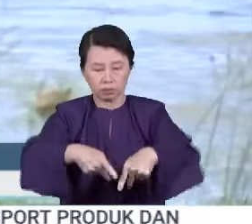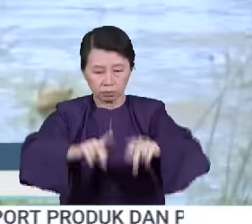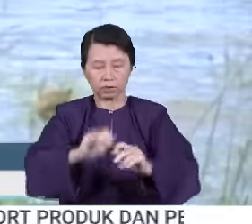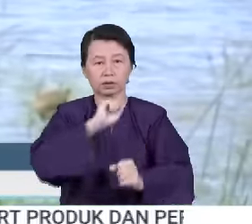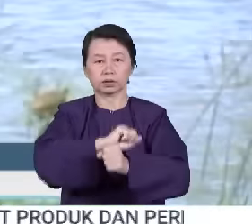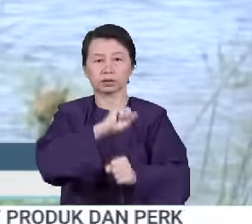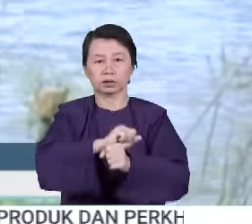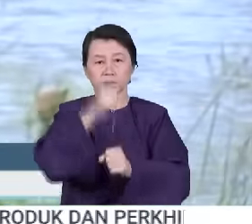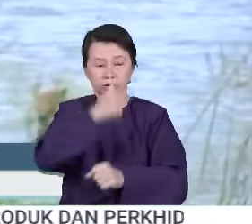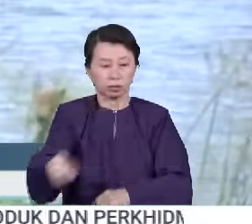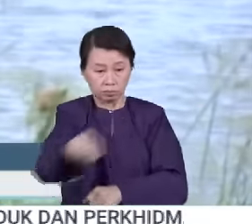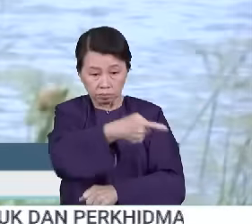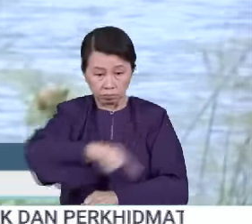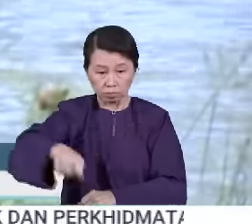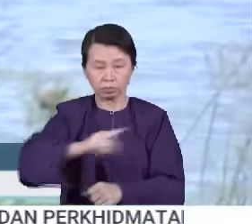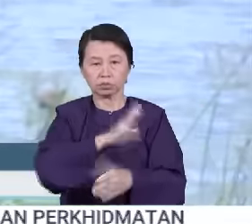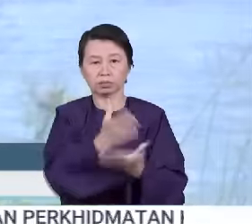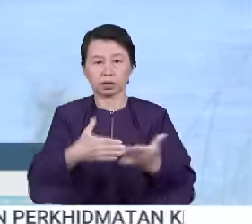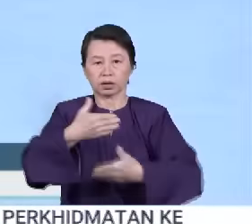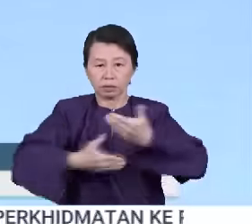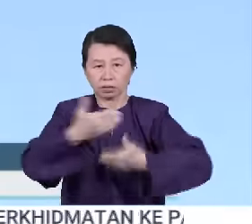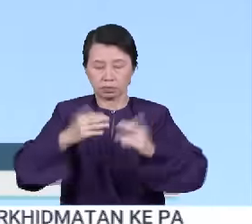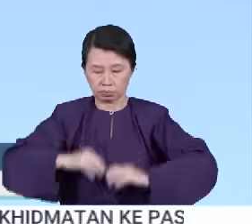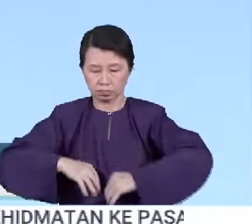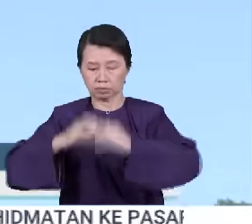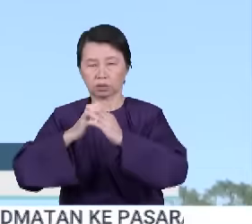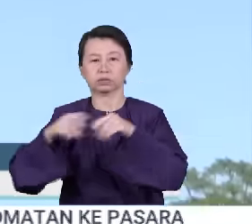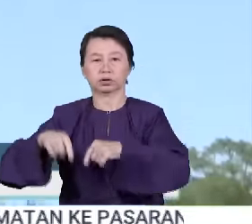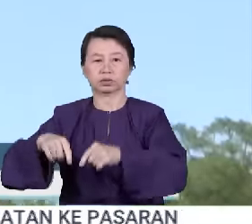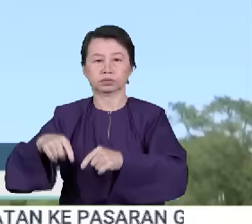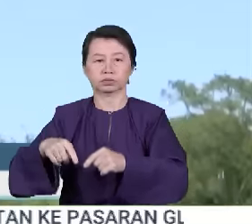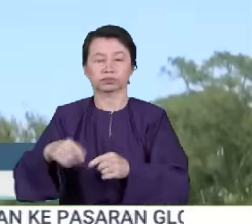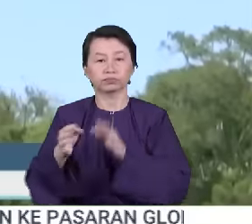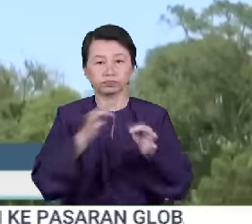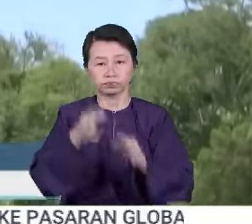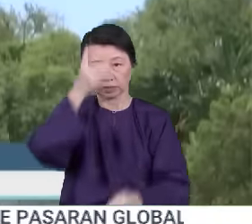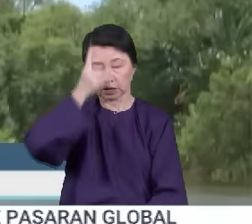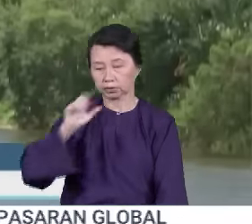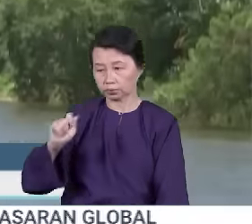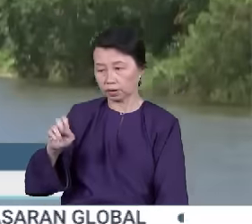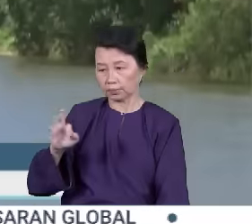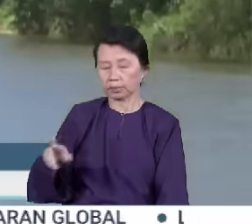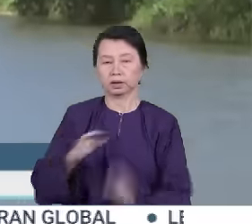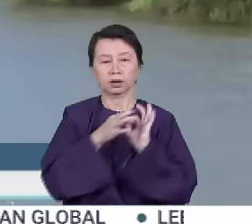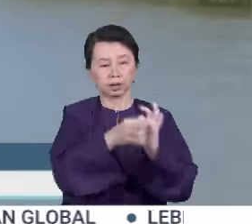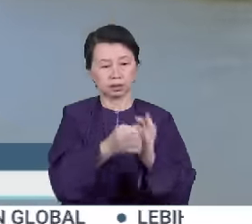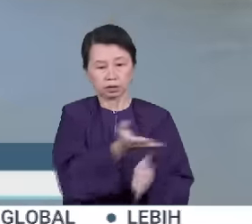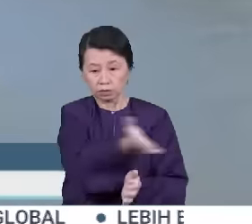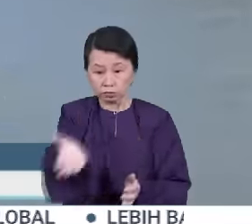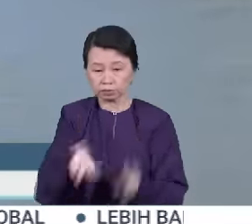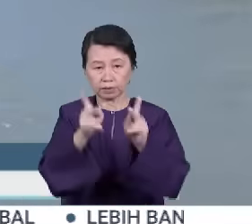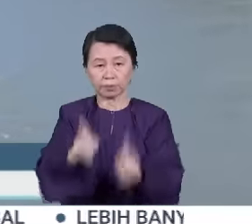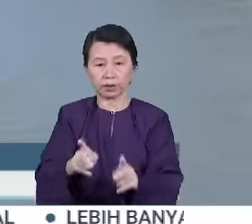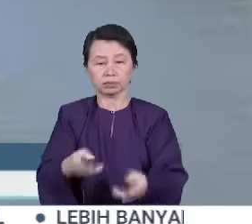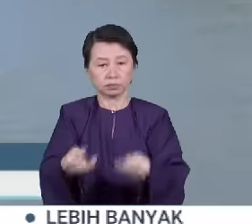pekerjaan kerana mereka adalah sebahagian dalam proses pembangunan tersebut. Jelas Dato' Armizan lagi, kerjasama semua pihak